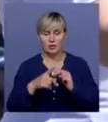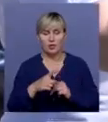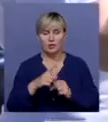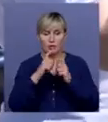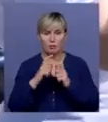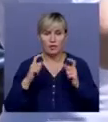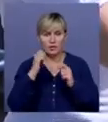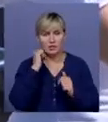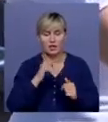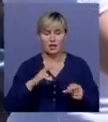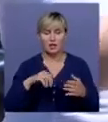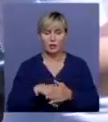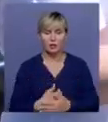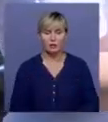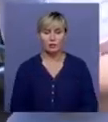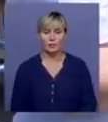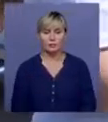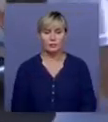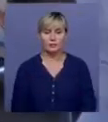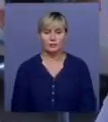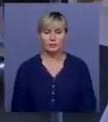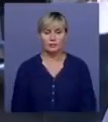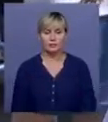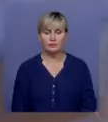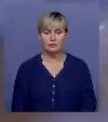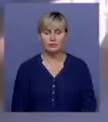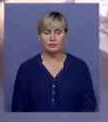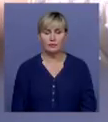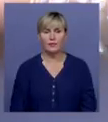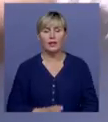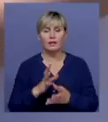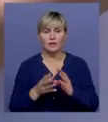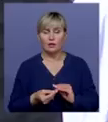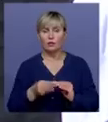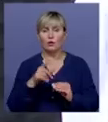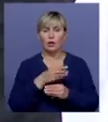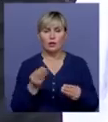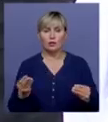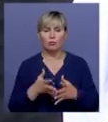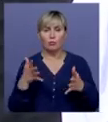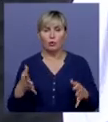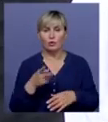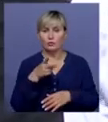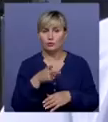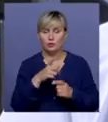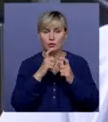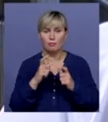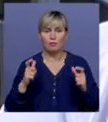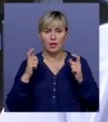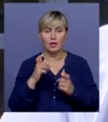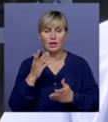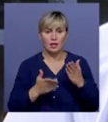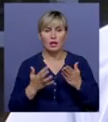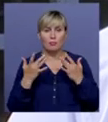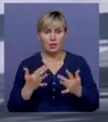старая на новую спасибо всего сегодня же сутан овцы раздали более 2000 масок если